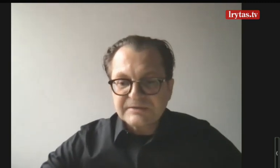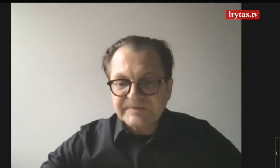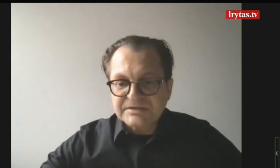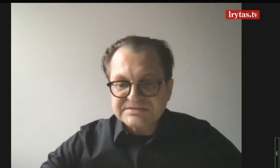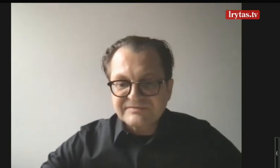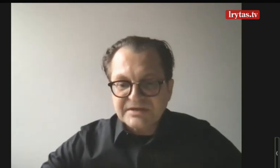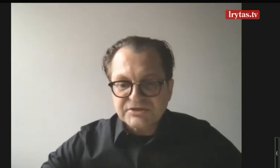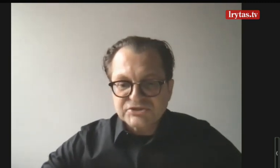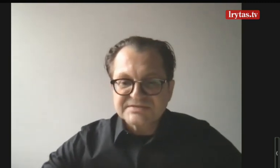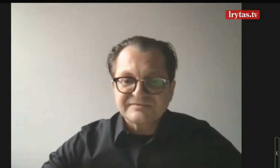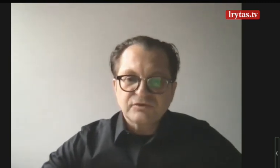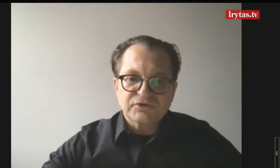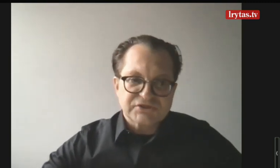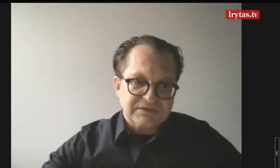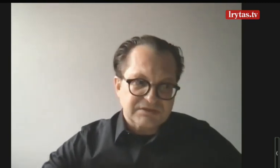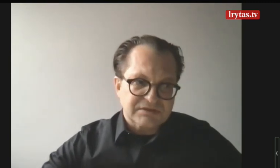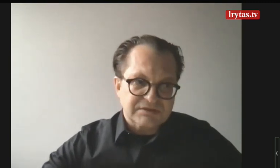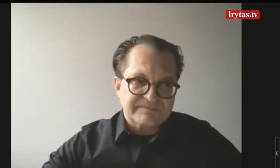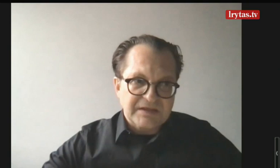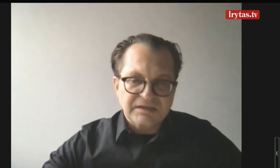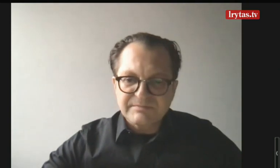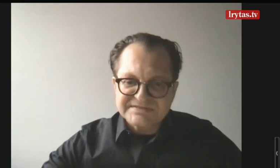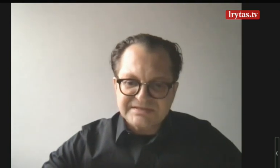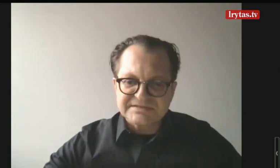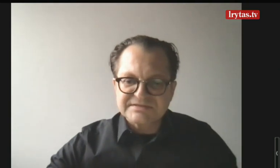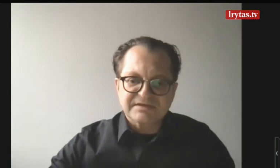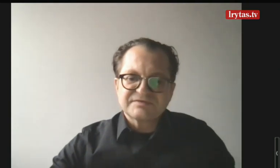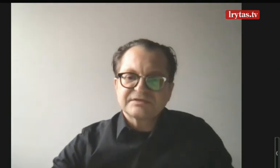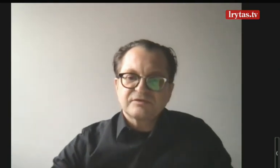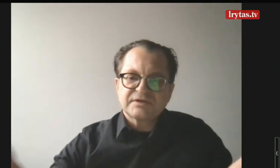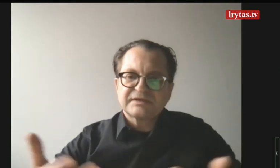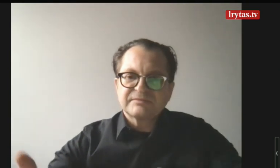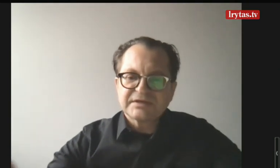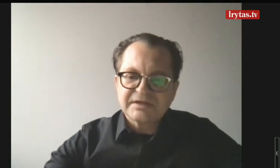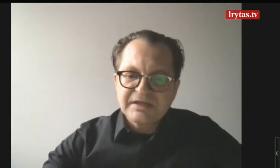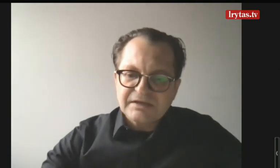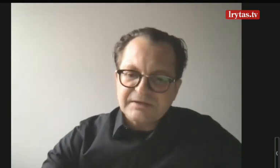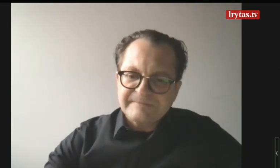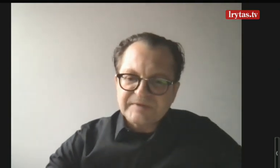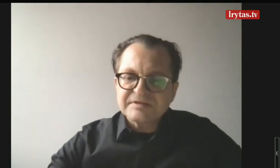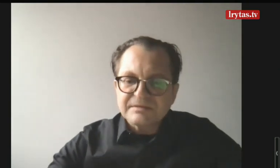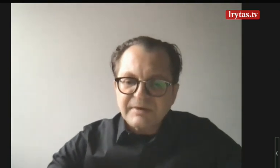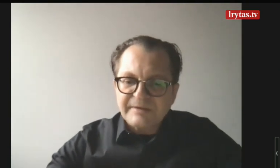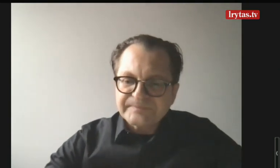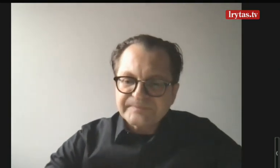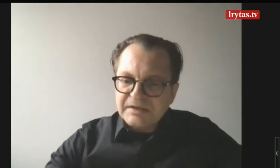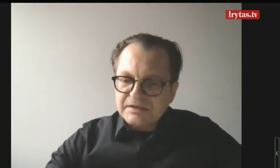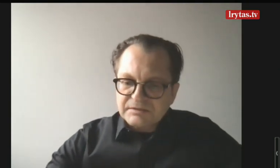tai savarankiškai ir savanoriškai gimęs tekstas, ar tai vis dėlto yra tam tikra